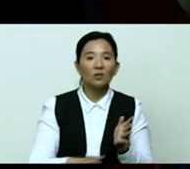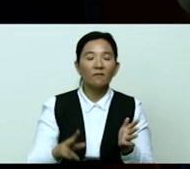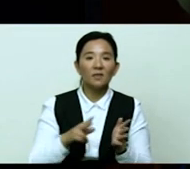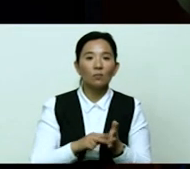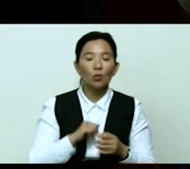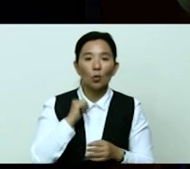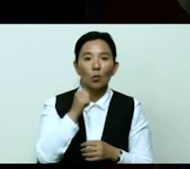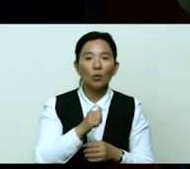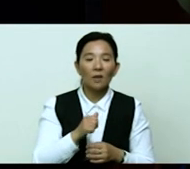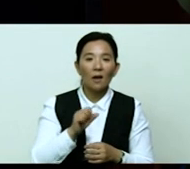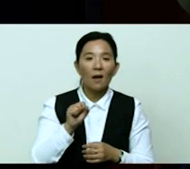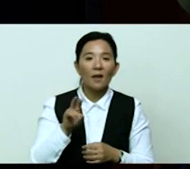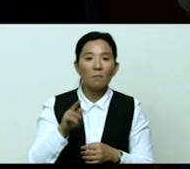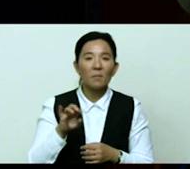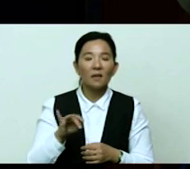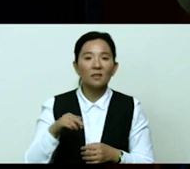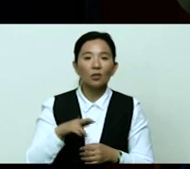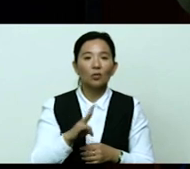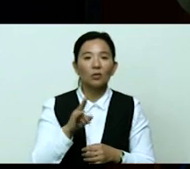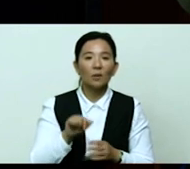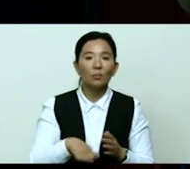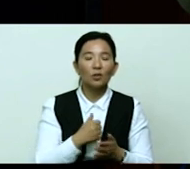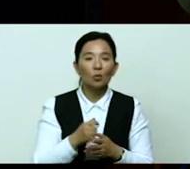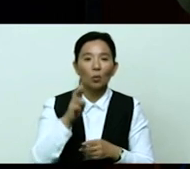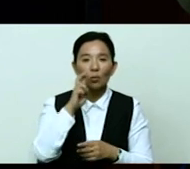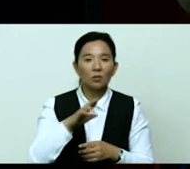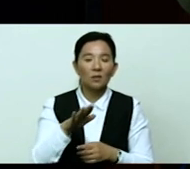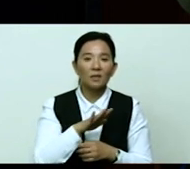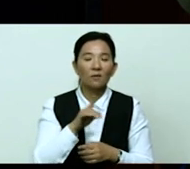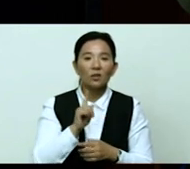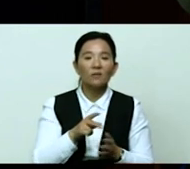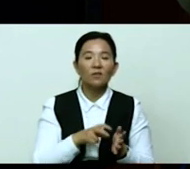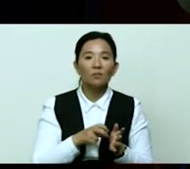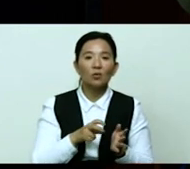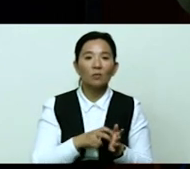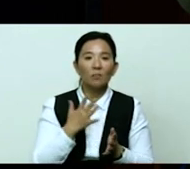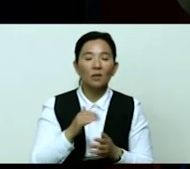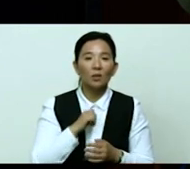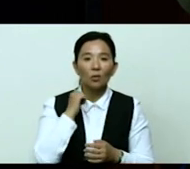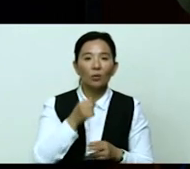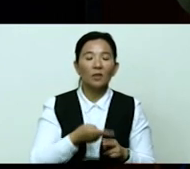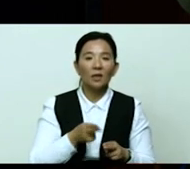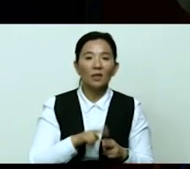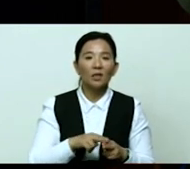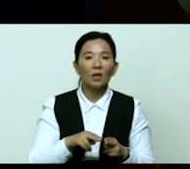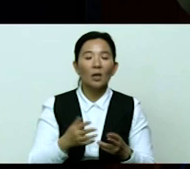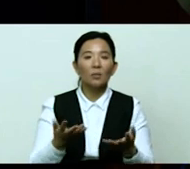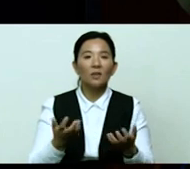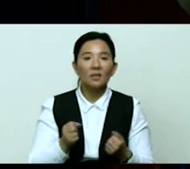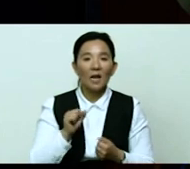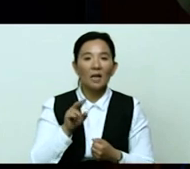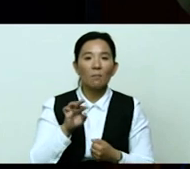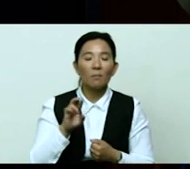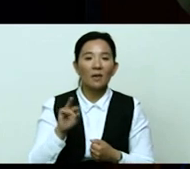1798 год. Алимбек взошел на престол государства. 1805 год – это принятие